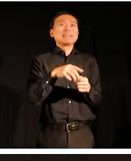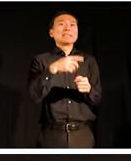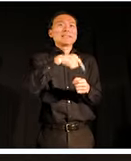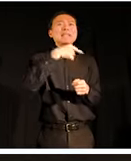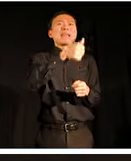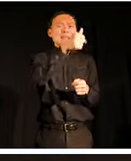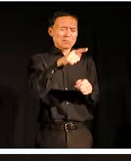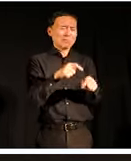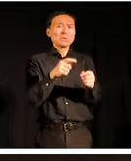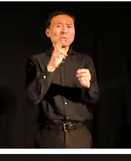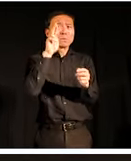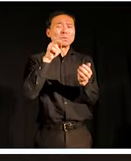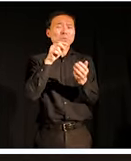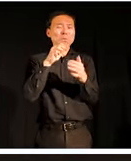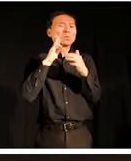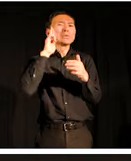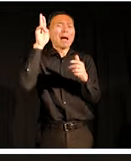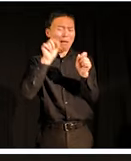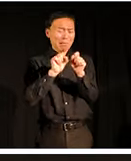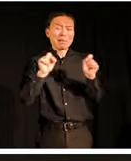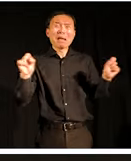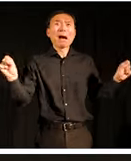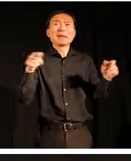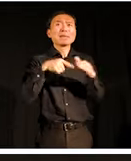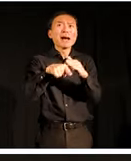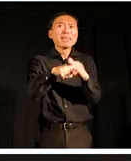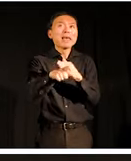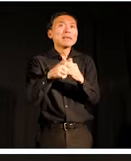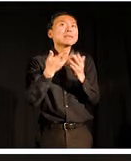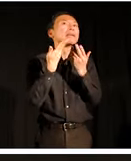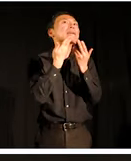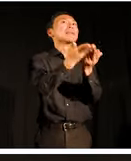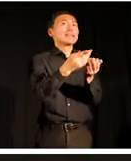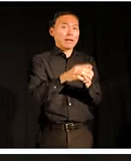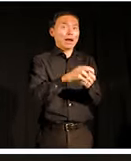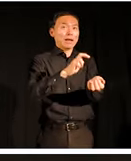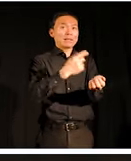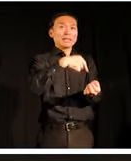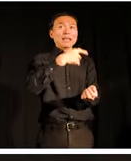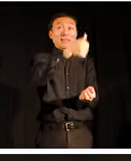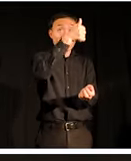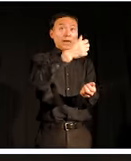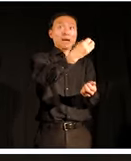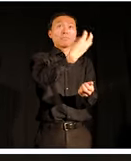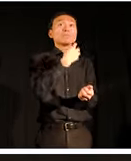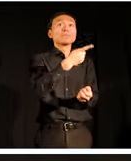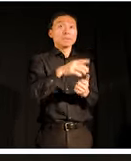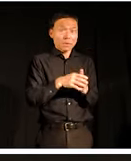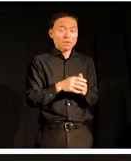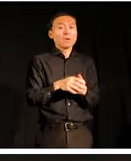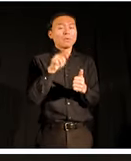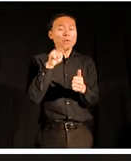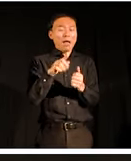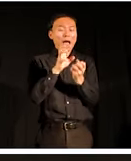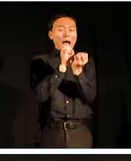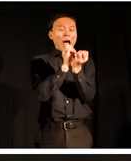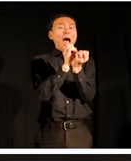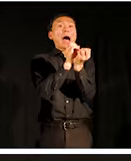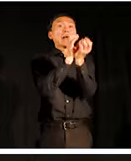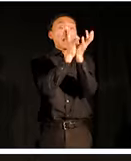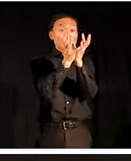たらその時僕はすごく感度しましたこれはやね鼻がくこの瞬間の